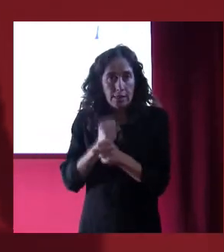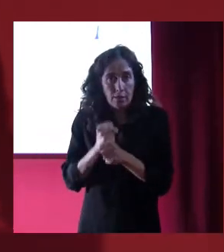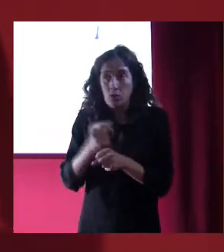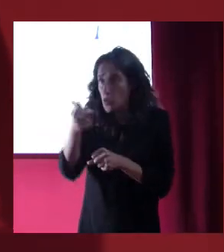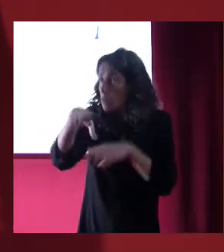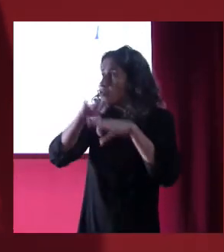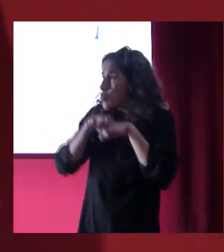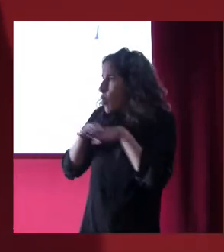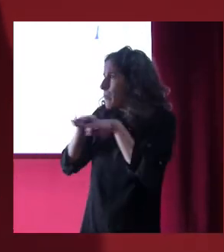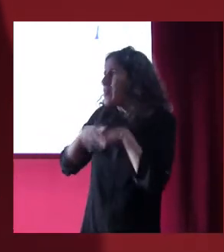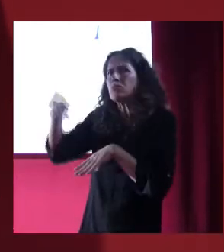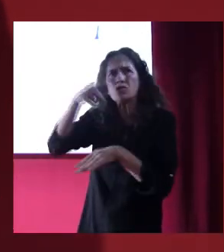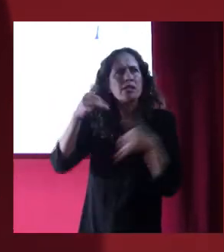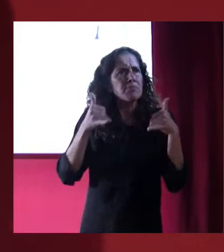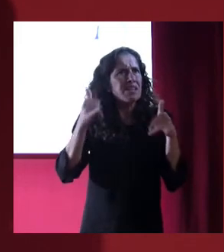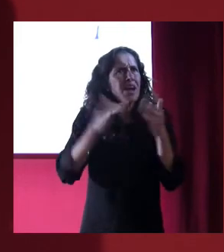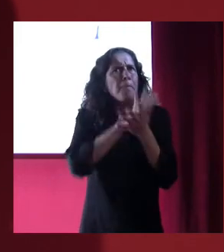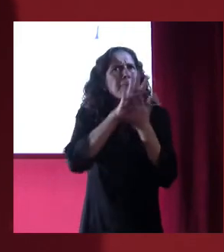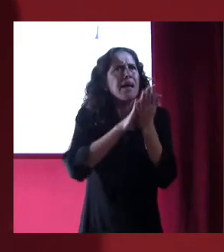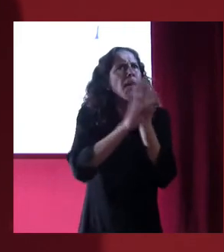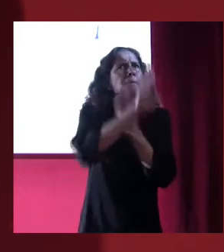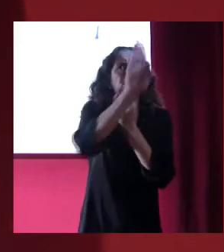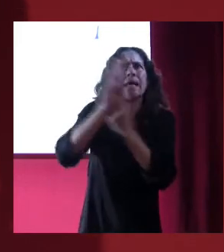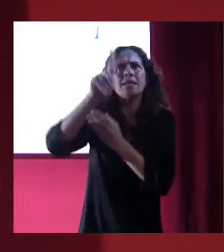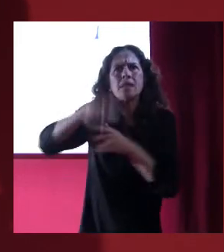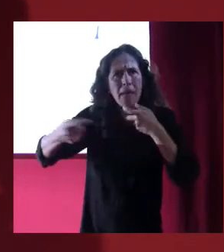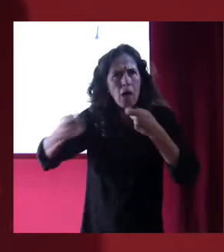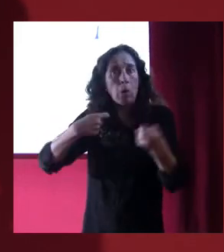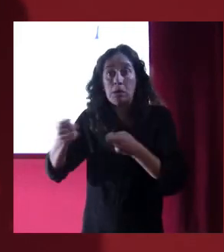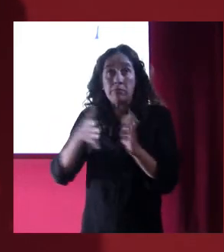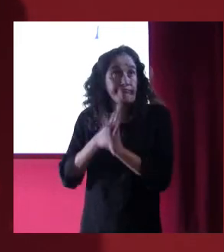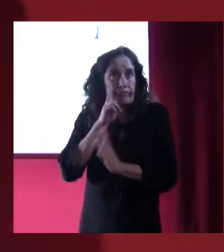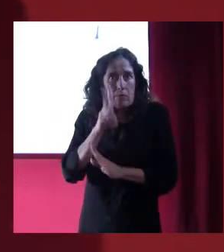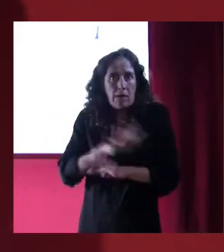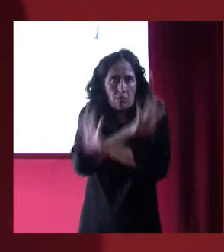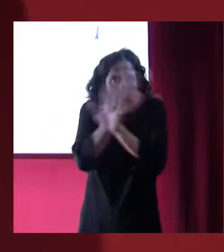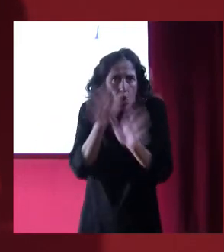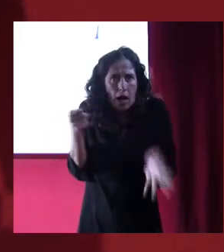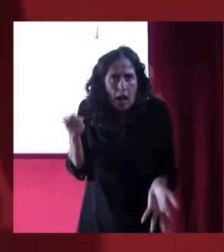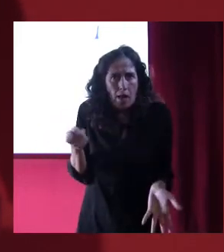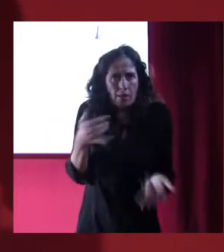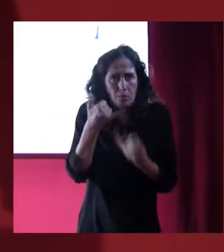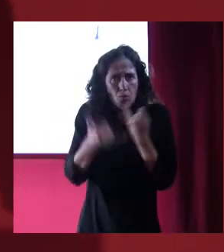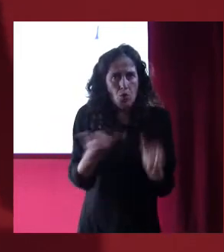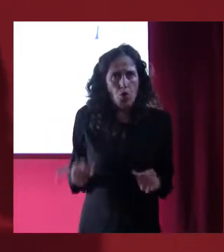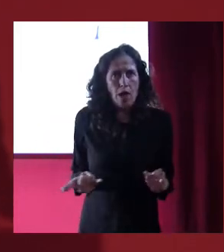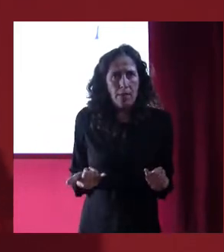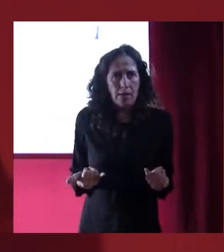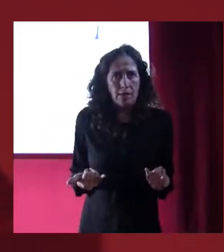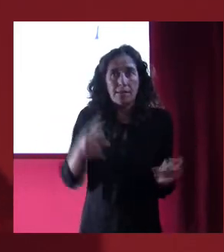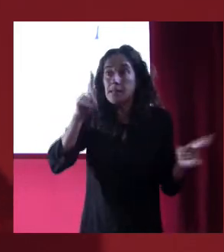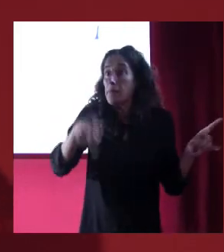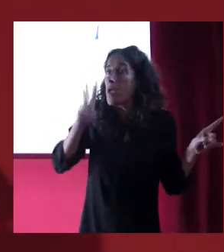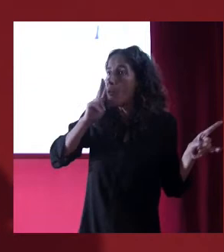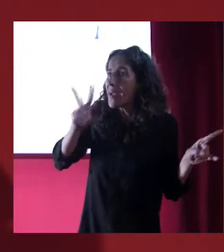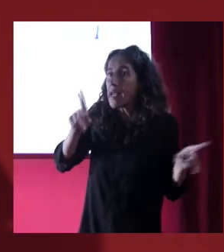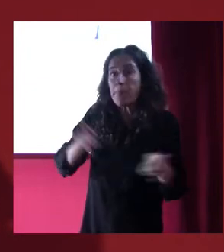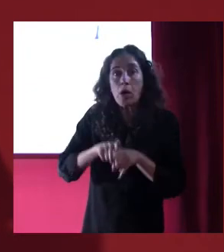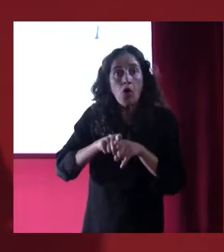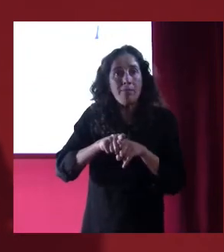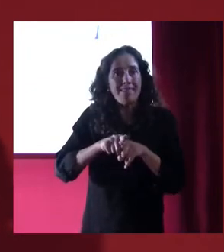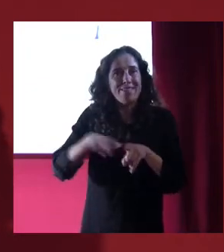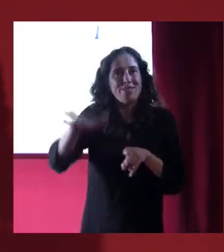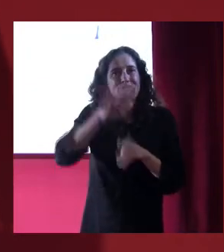a passejar-hi i parlar amb veïns i amb comerciants perquè ells ho tenen molt clar. Ho estem començant a veure a la superilla a Sant